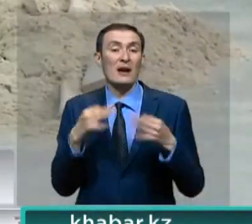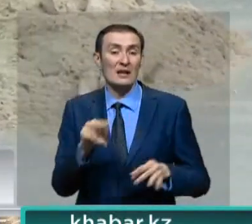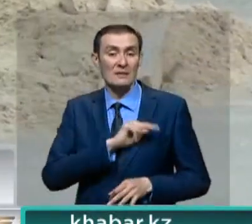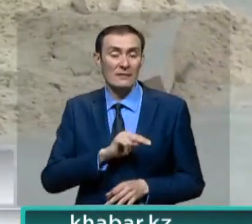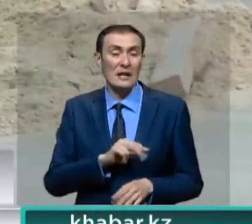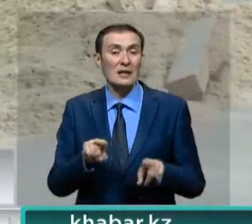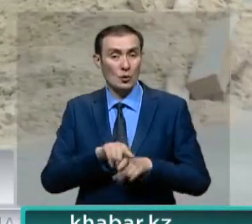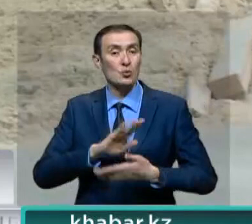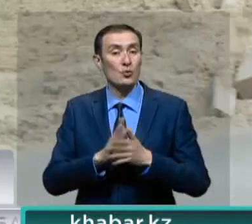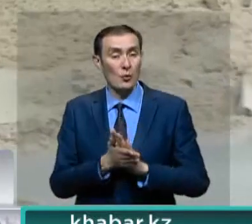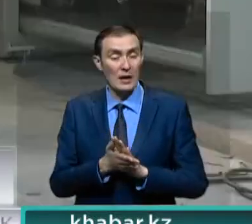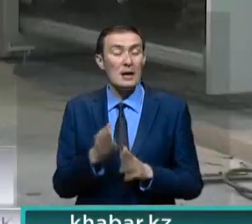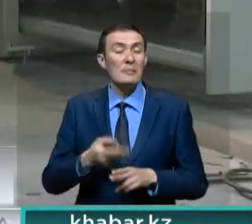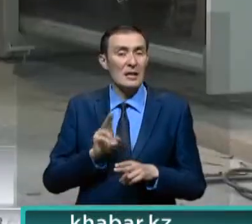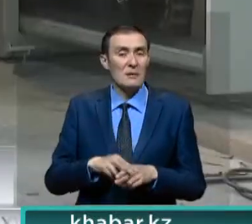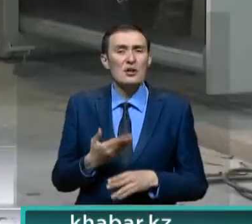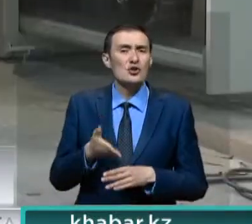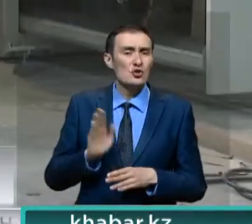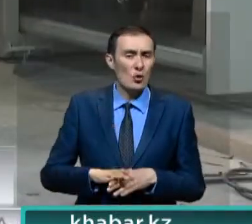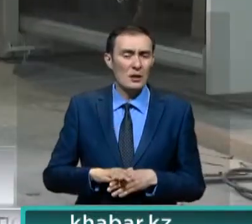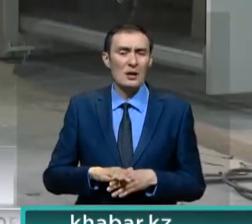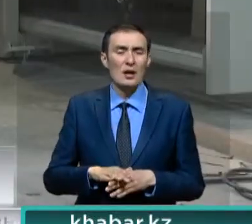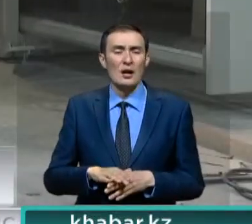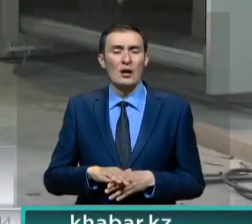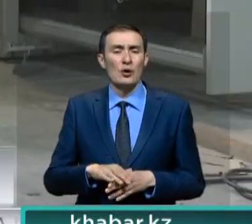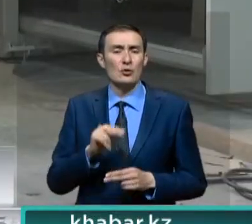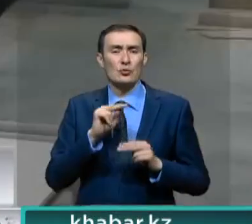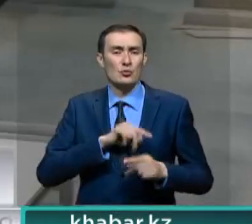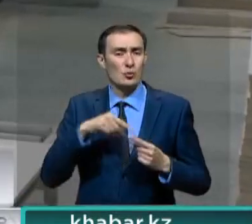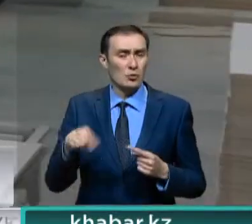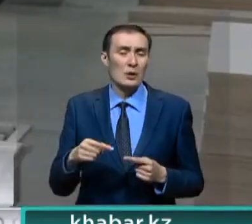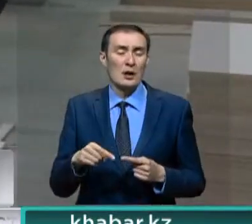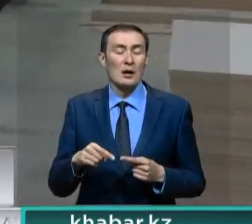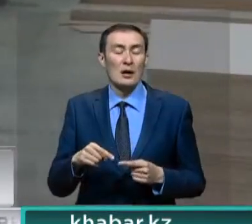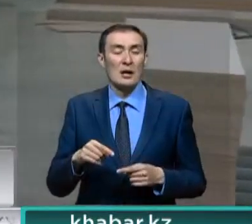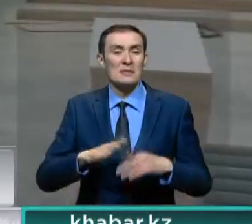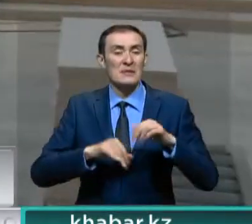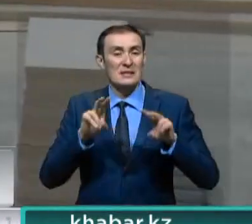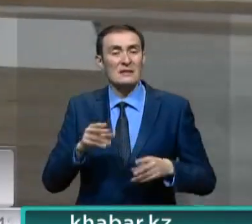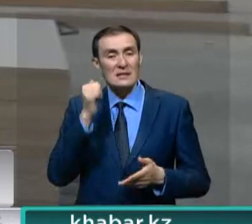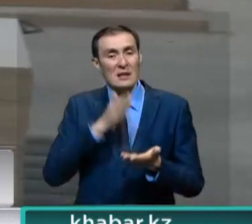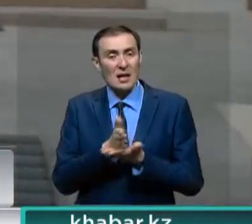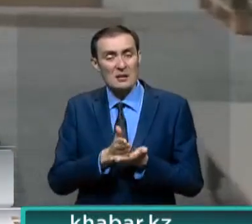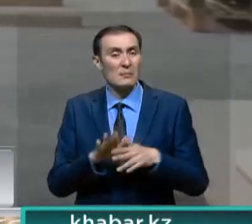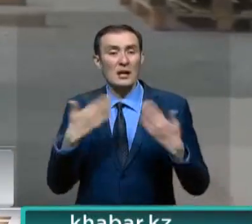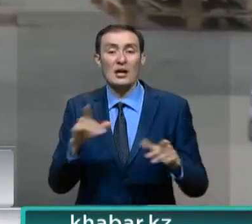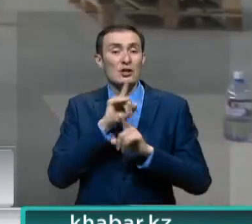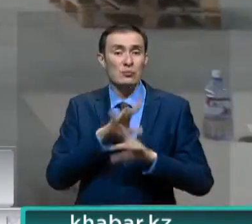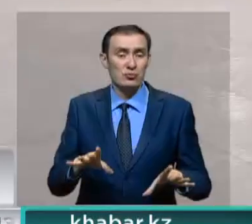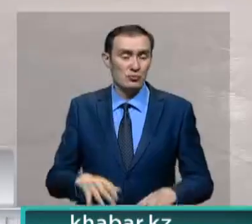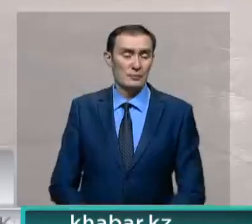места на таких условиях. При этом тяжелый неквалифицированный труд, по данным чиновников, специалистам со стажем предлагать